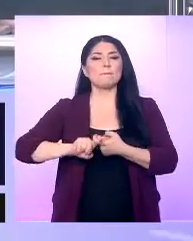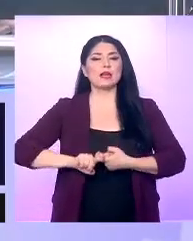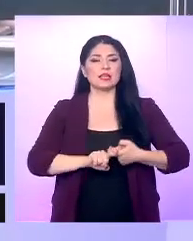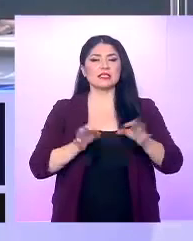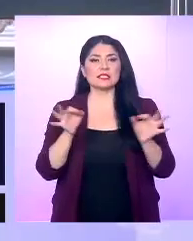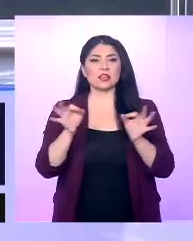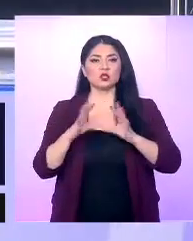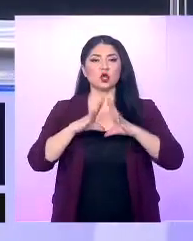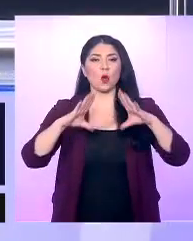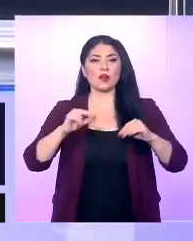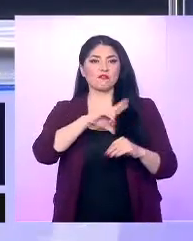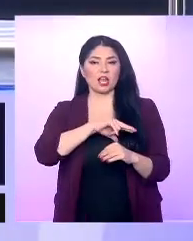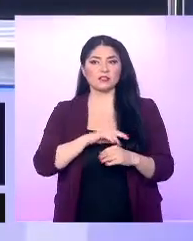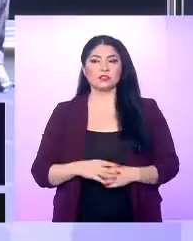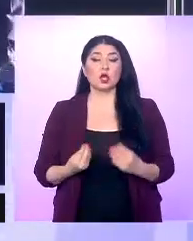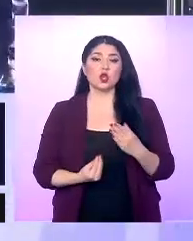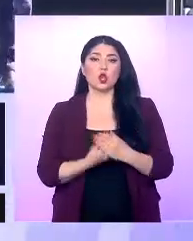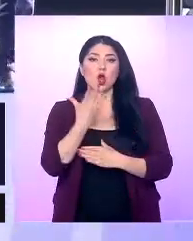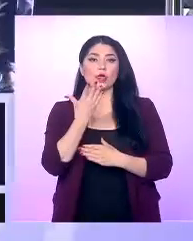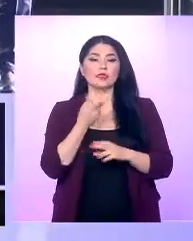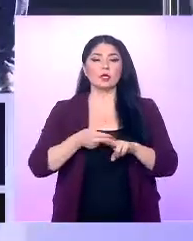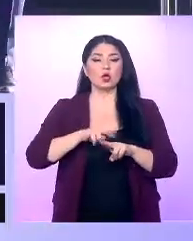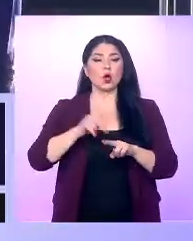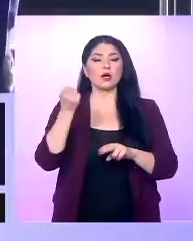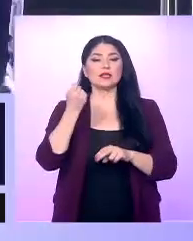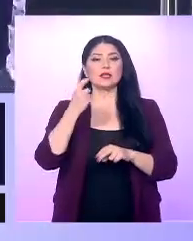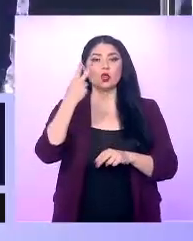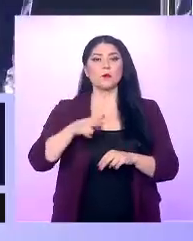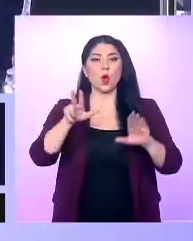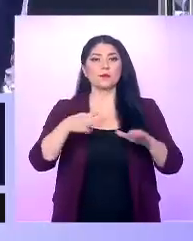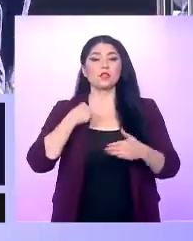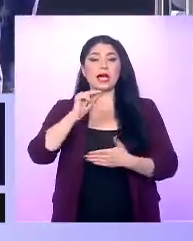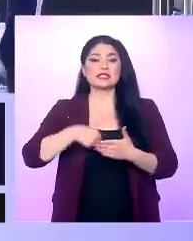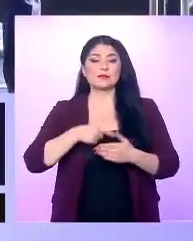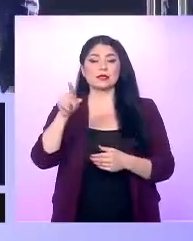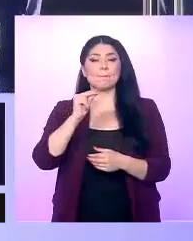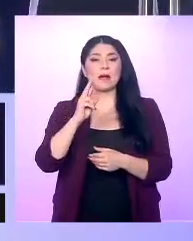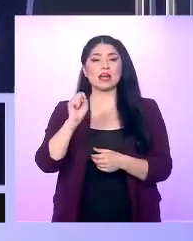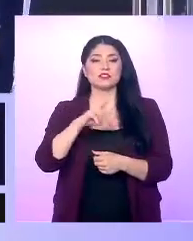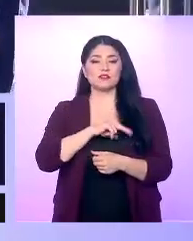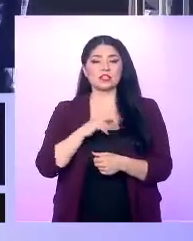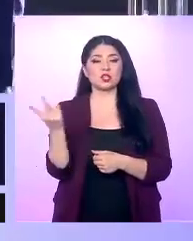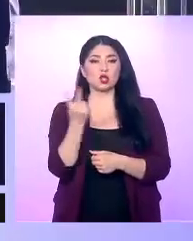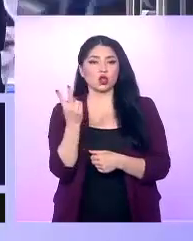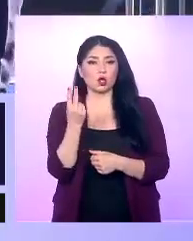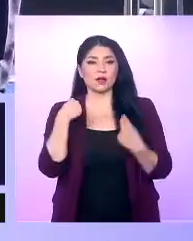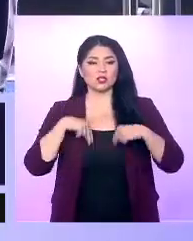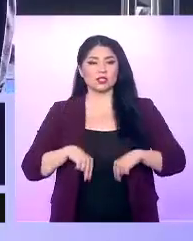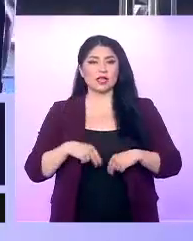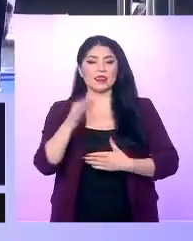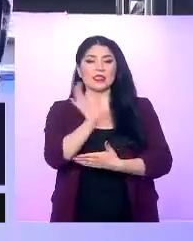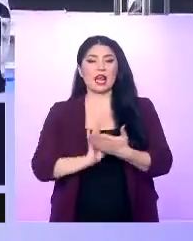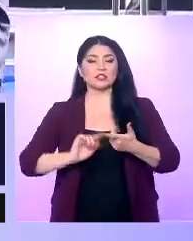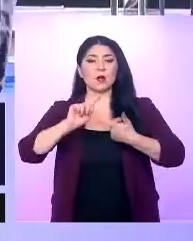parteneriatul strategic româno-francez, reînnoit în 2018 prin semnarea la Paris de către Klaus Iohannis și Emmanuel Macron a